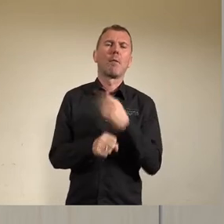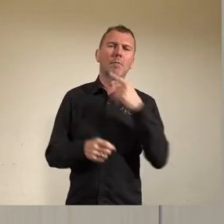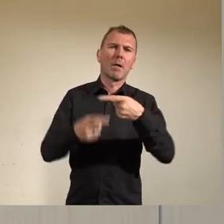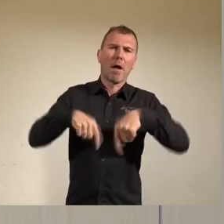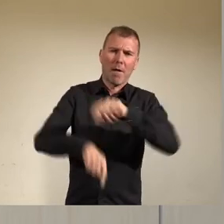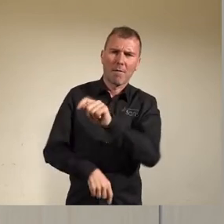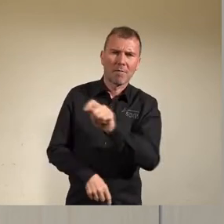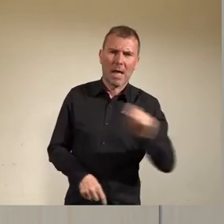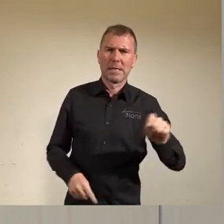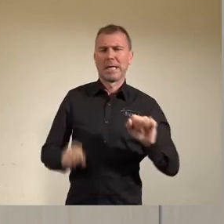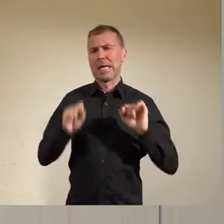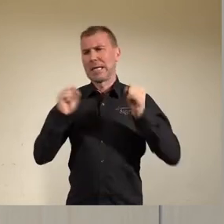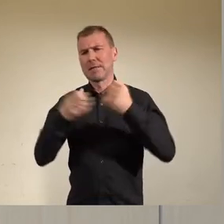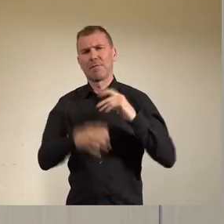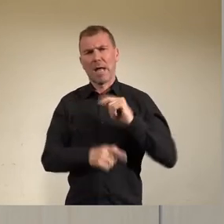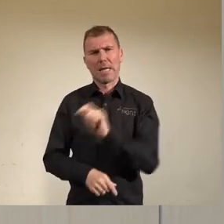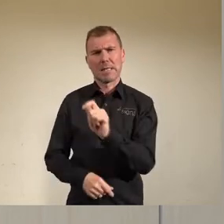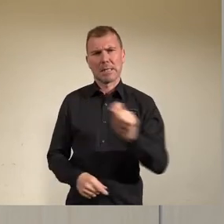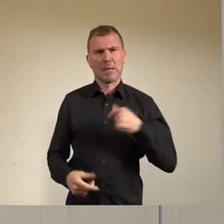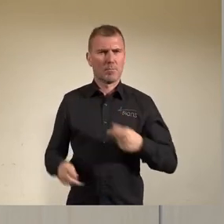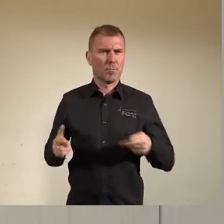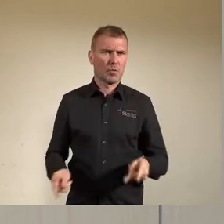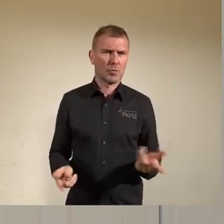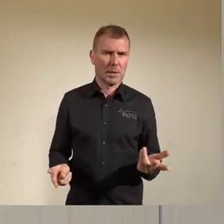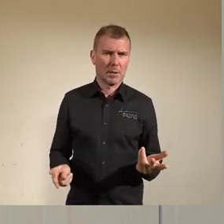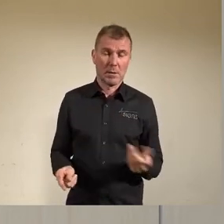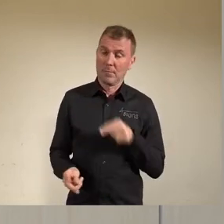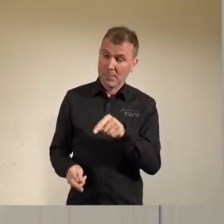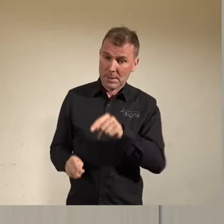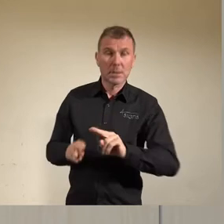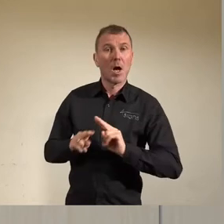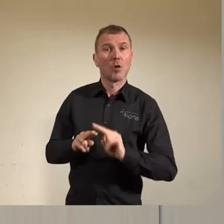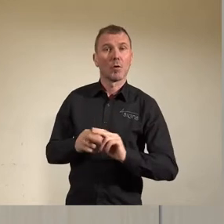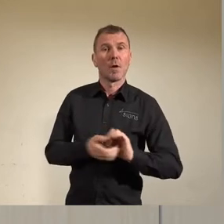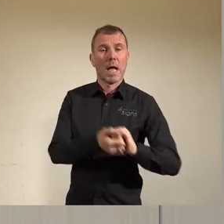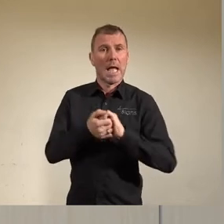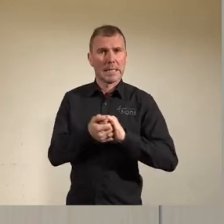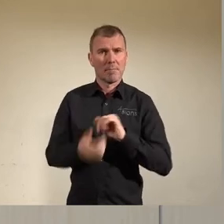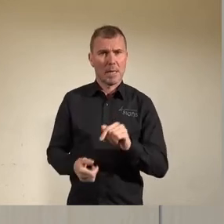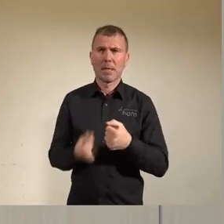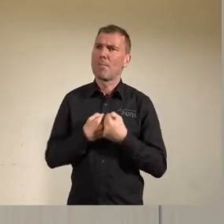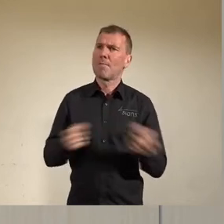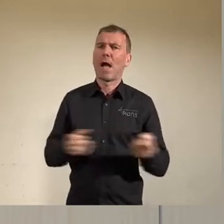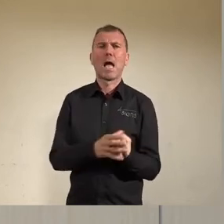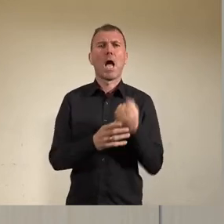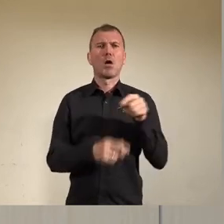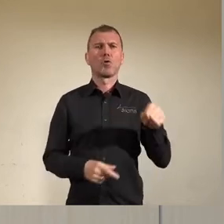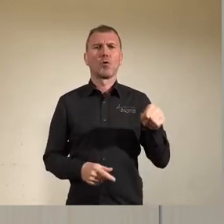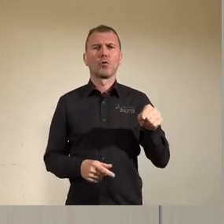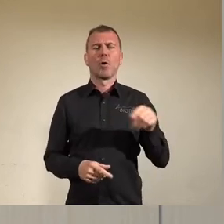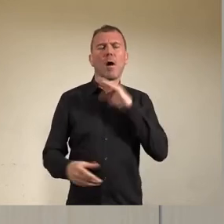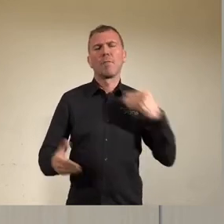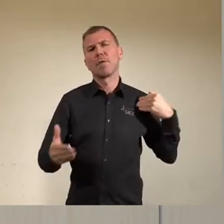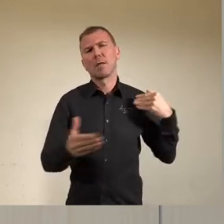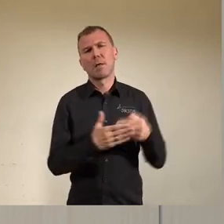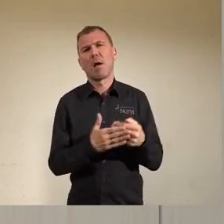Vereine, Initiativen und freien Träger in unserer Stadt. Das korrigieren wir gemeinsam. Die freie Kulturszene, die zu Recht seit Jahren um